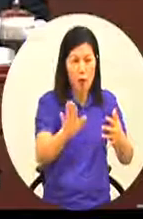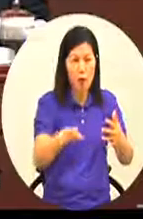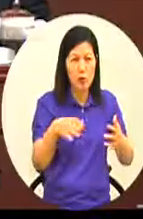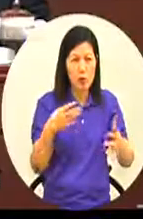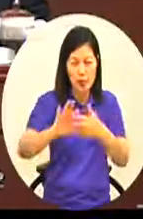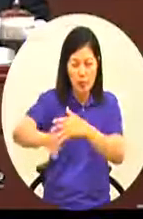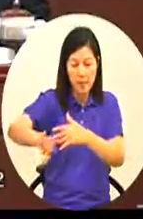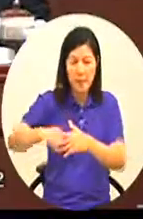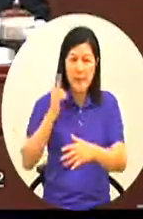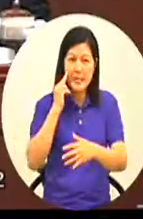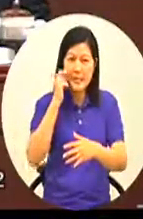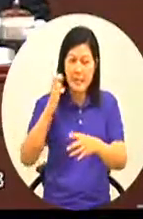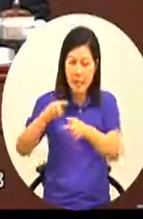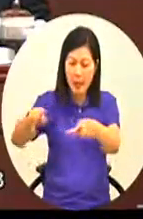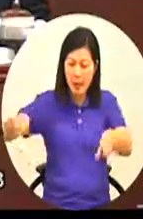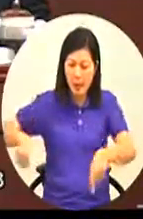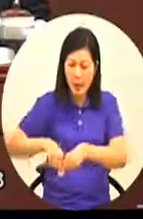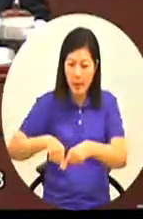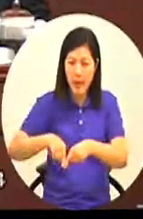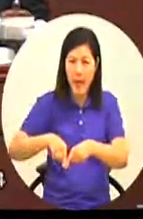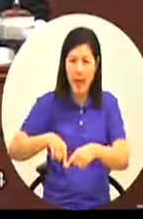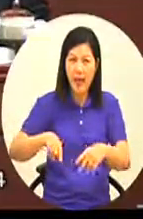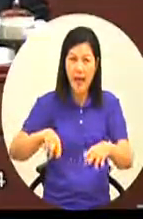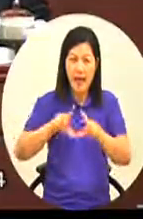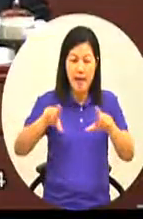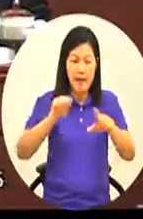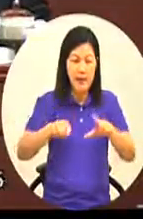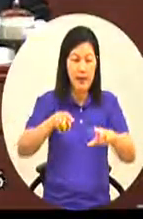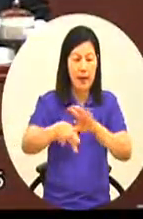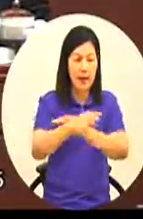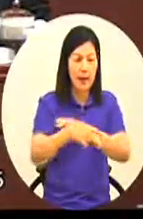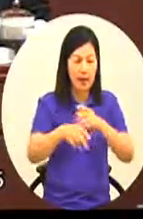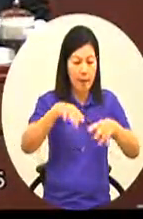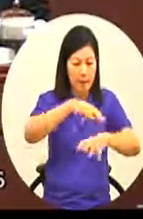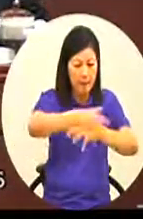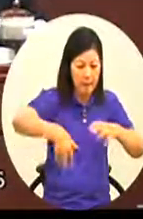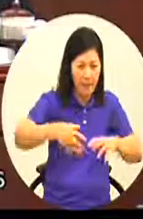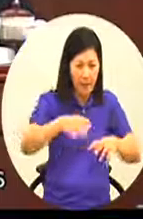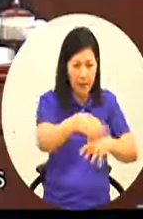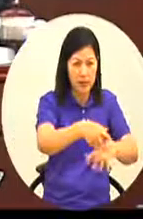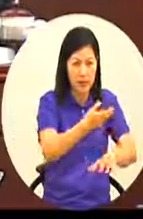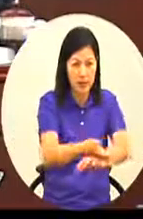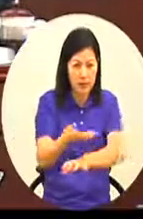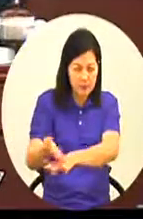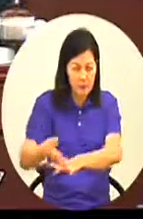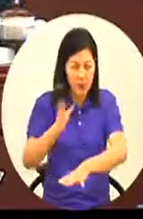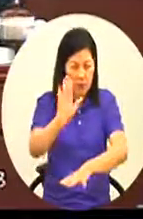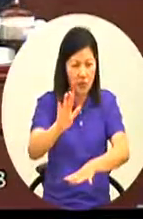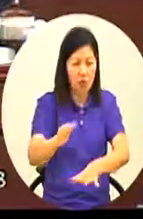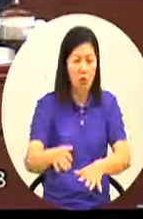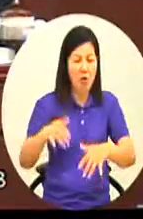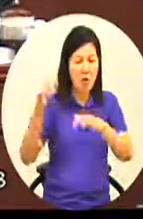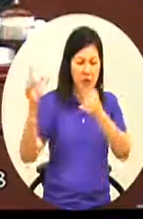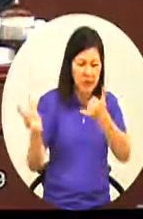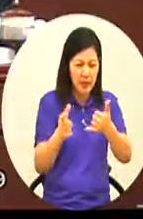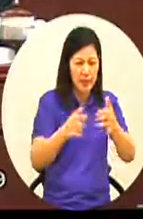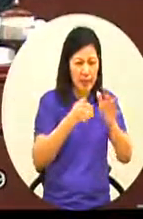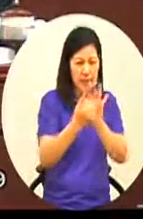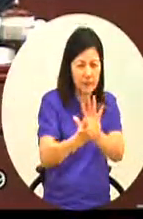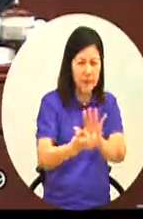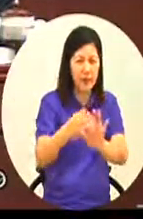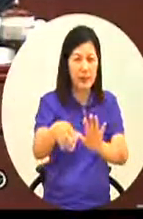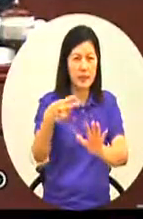啊，够太空包压在那边，所以其实湾噶整个可以做的防台的整个那个。水保的部分